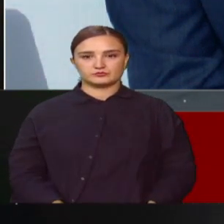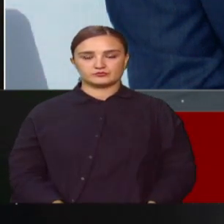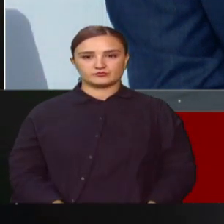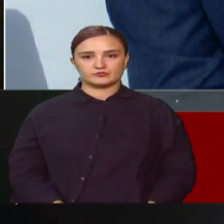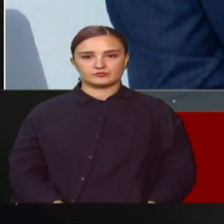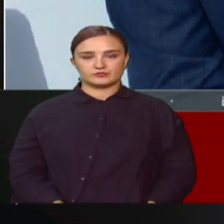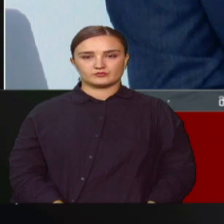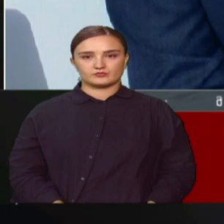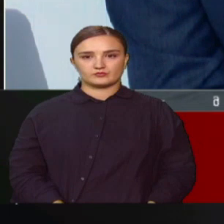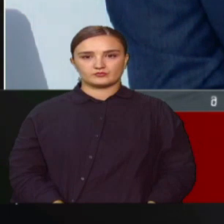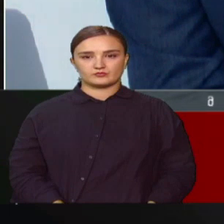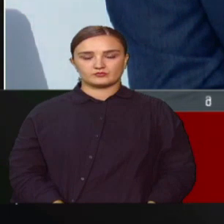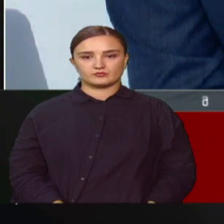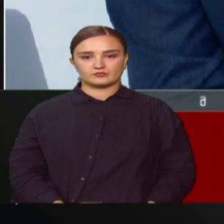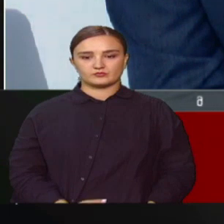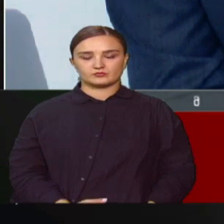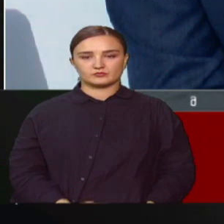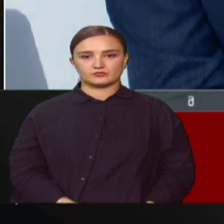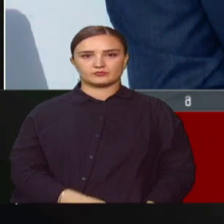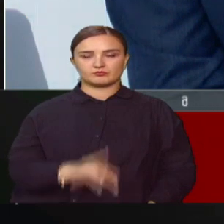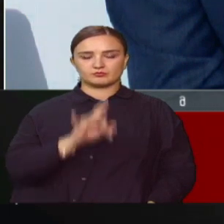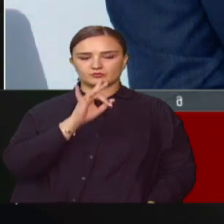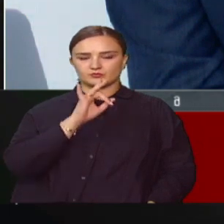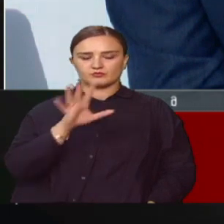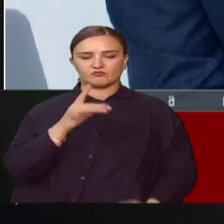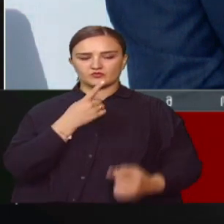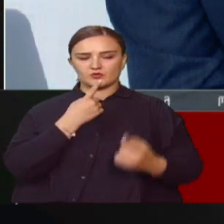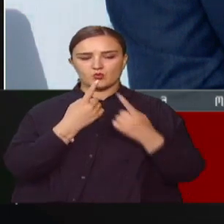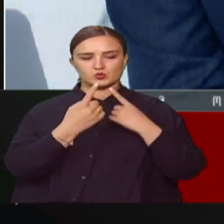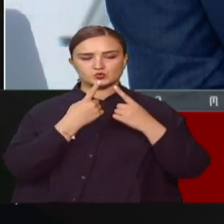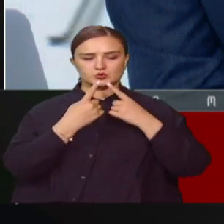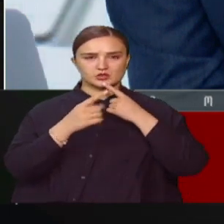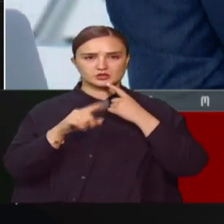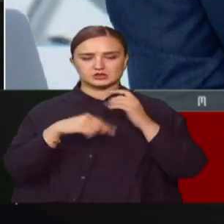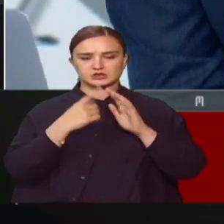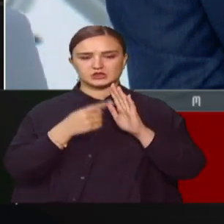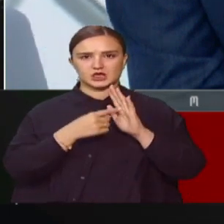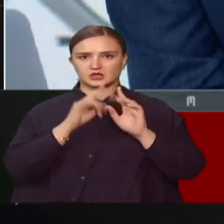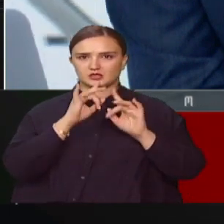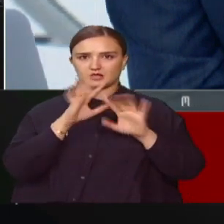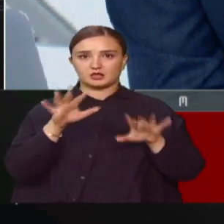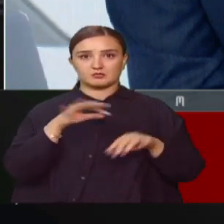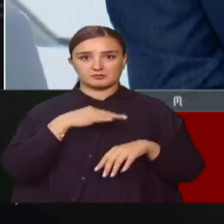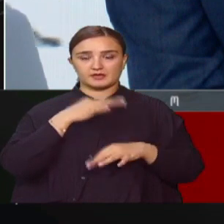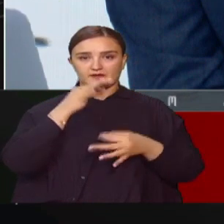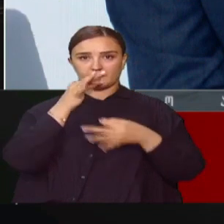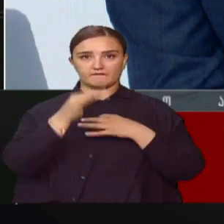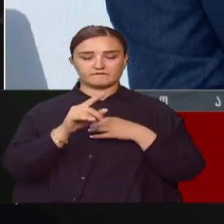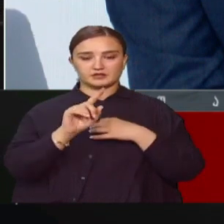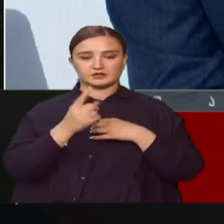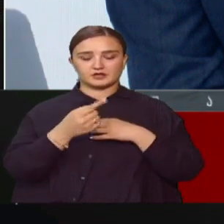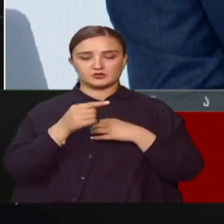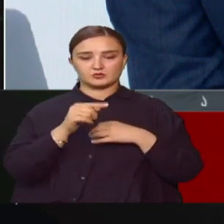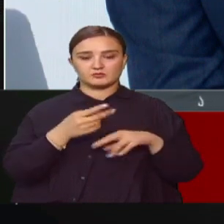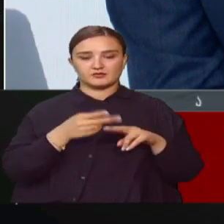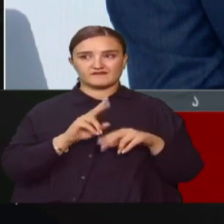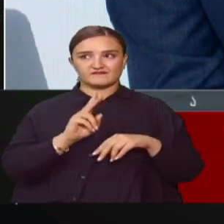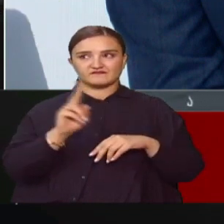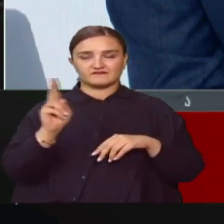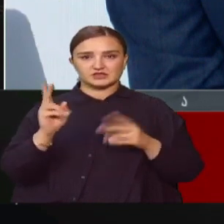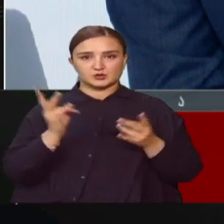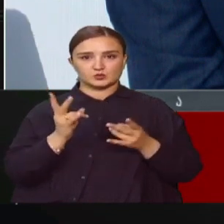Aravistan ar vapirebt konsultatsieebis gaçevas mitumetes am sakitkhse da getqvit rato. Imitom rom ak ide vistan unda